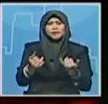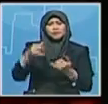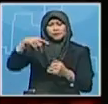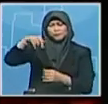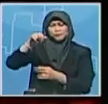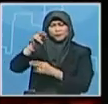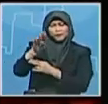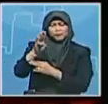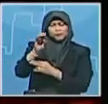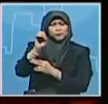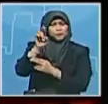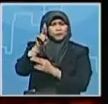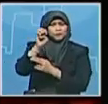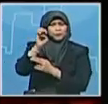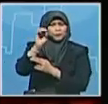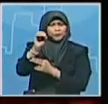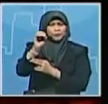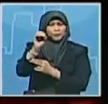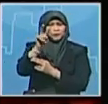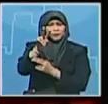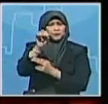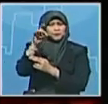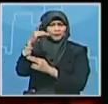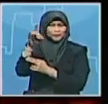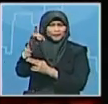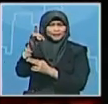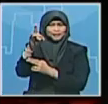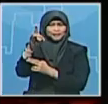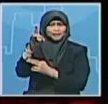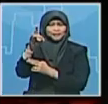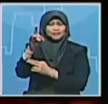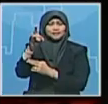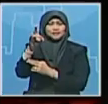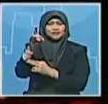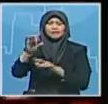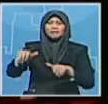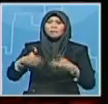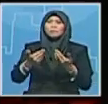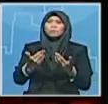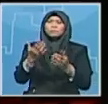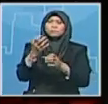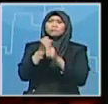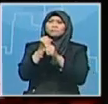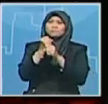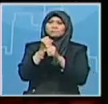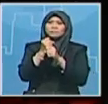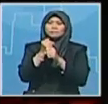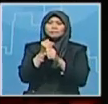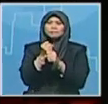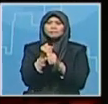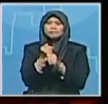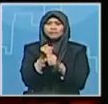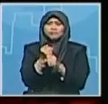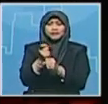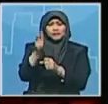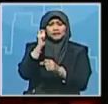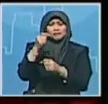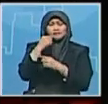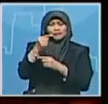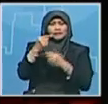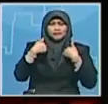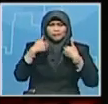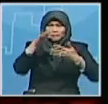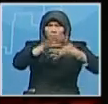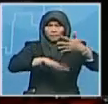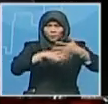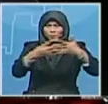fasa 2018 ini, sejauh manakah pencapaian memenuhi jadual? Tadi digambarkan berada di hadapan jadual.